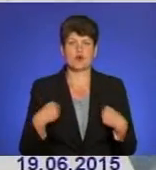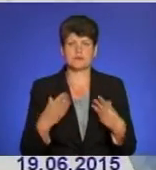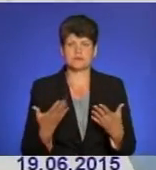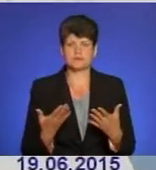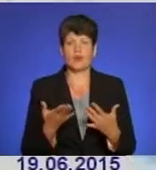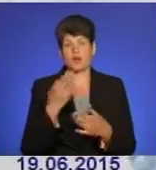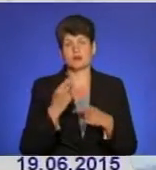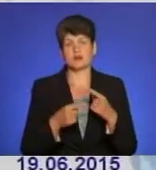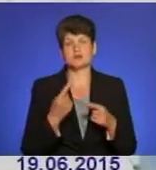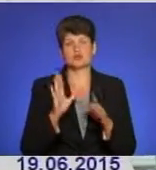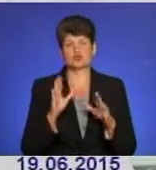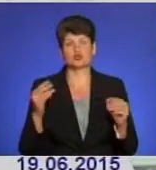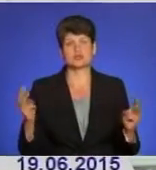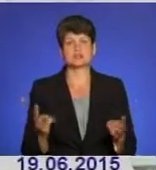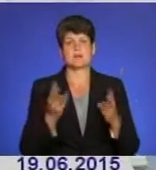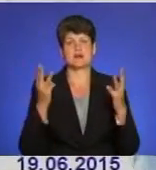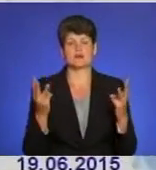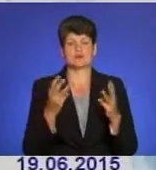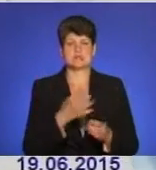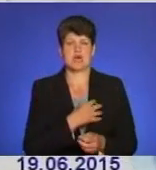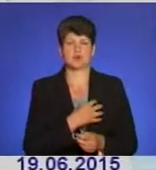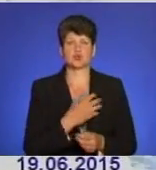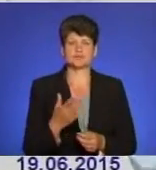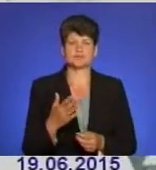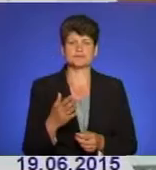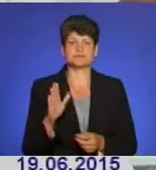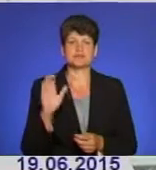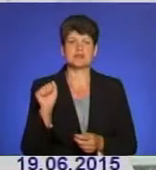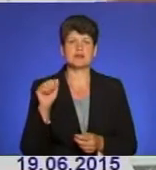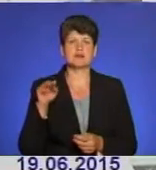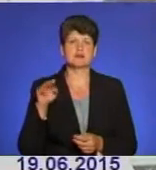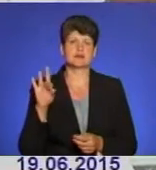як традиційно будуть запалювати разом з старостою